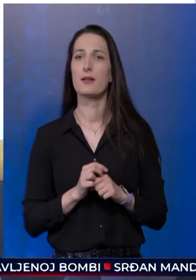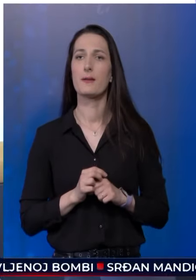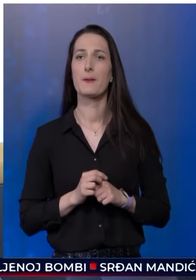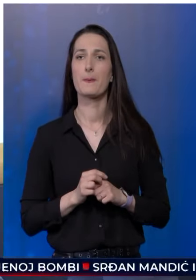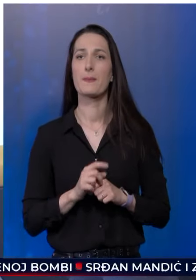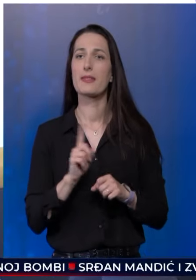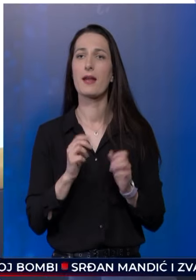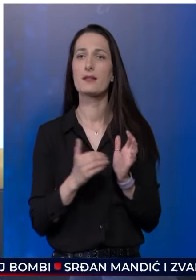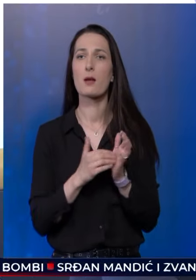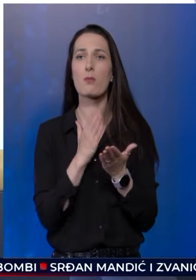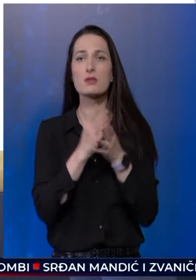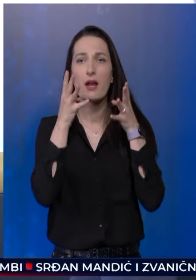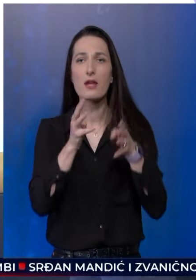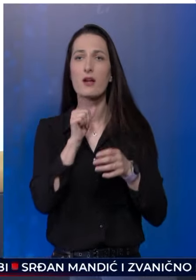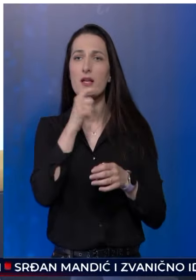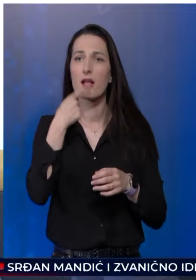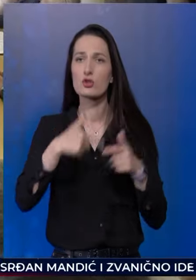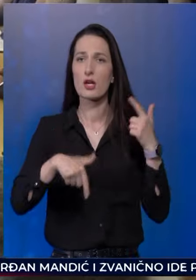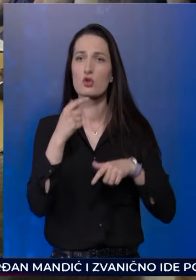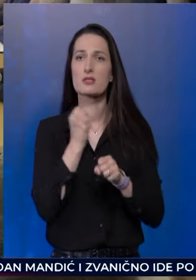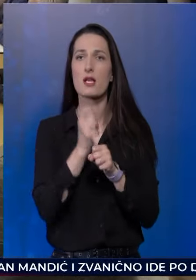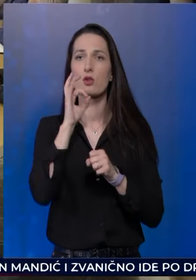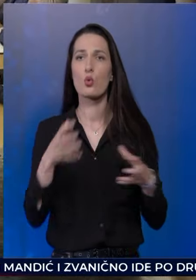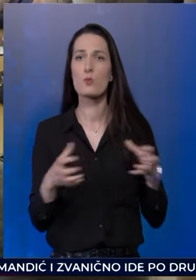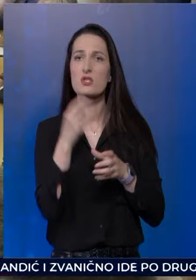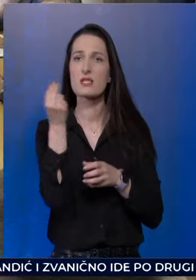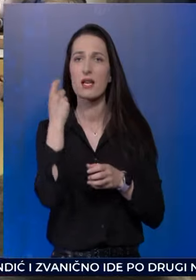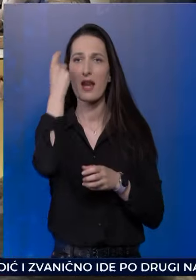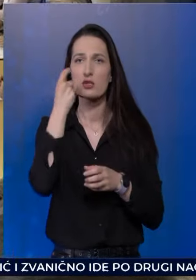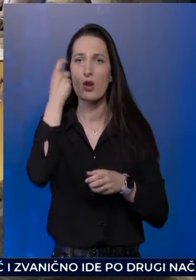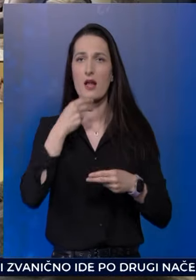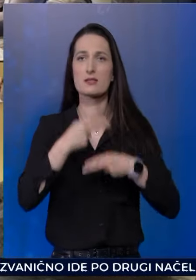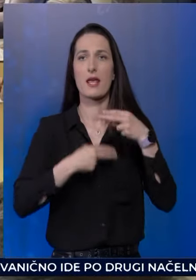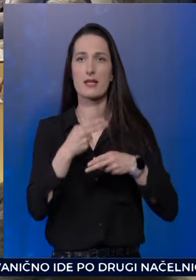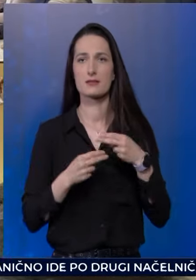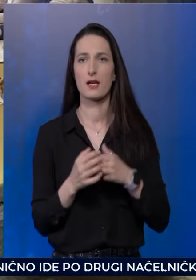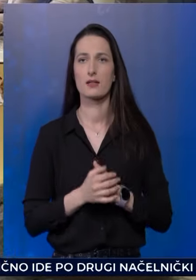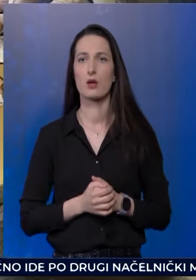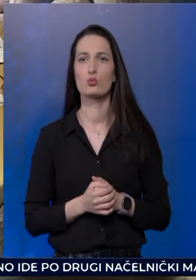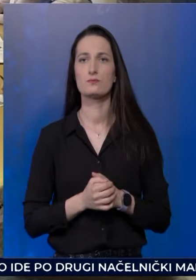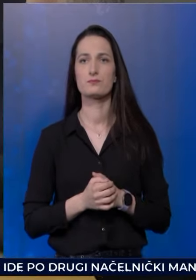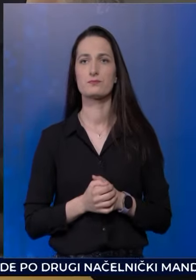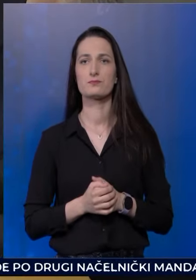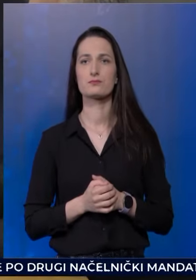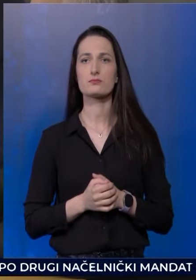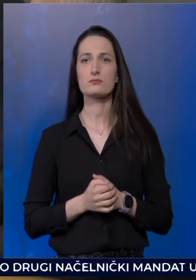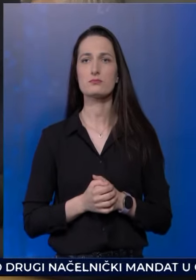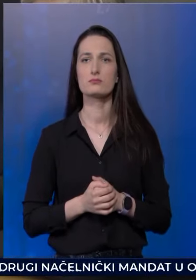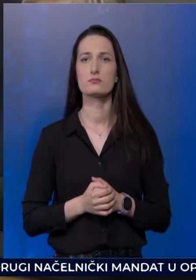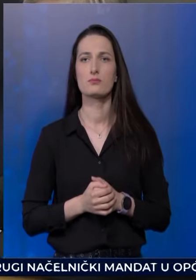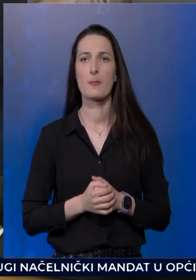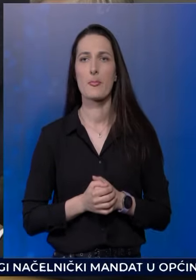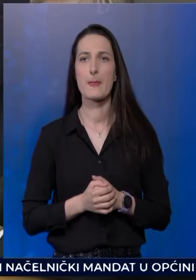pod navodnicima to neko svesrpsko jedinstvo, da se ukaže na to da su Srbi spremni za bilo